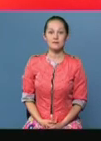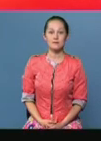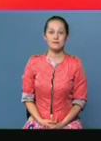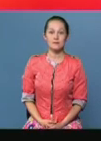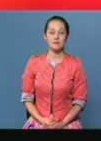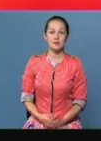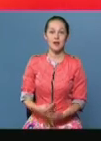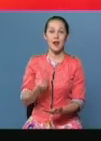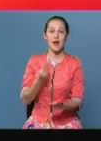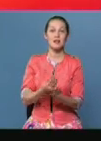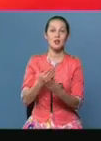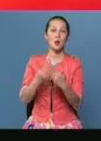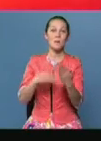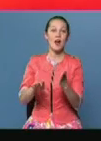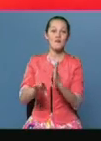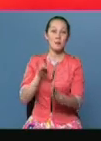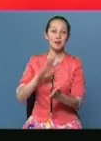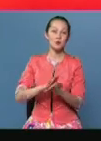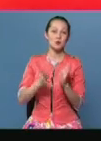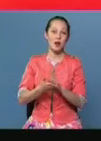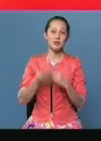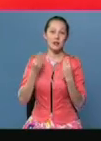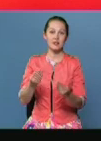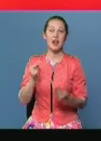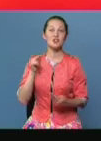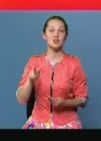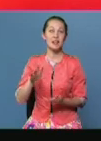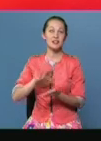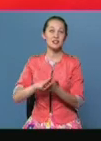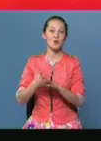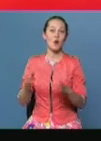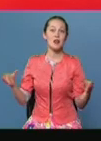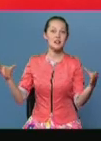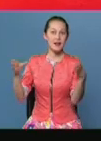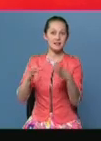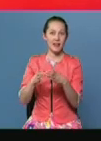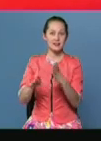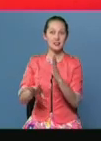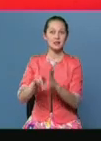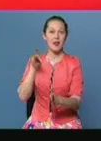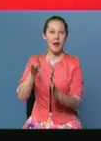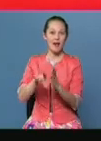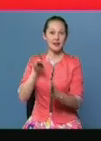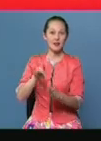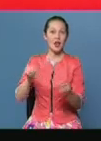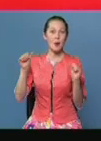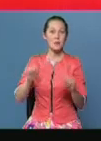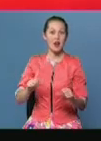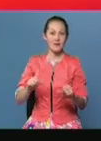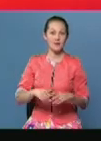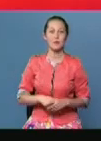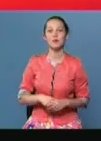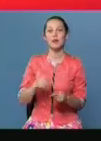Оценку предвыборной ситуации в Удмуртии дал член Совета Ассоциации по защите избирательных прав и гражданский контроль Олег Иванников.